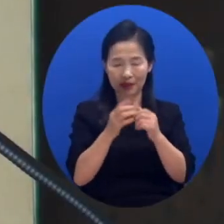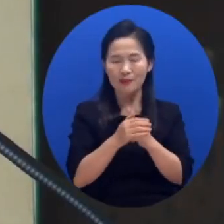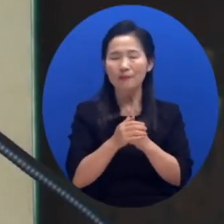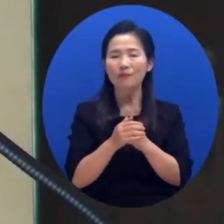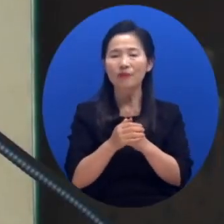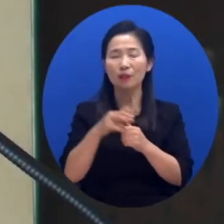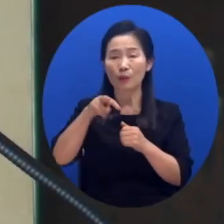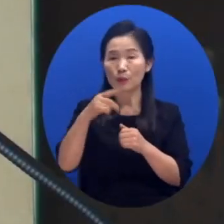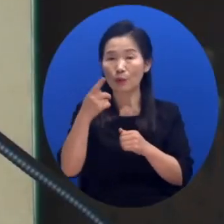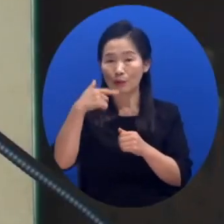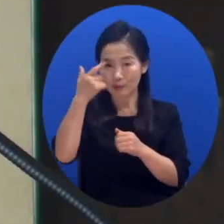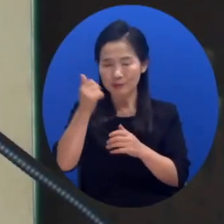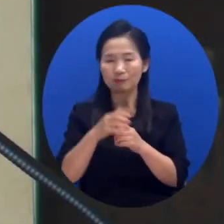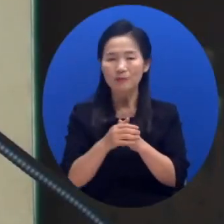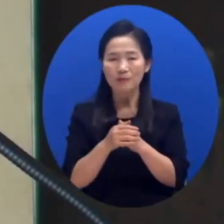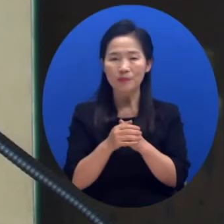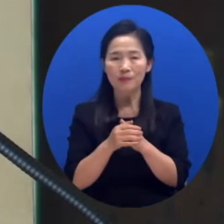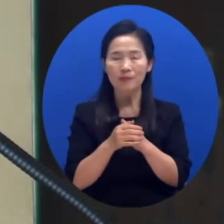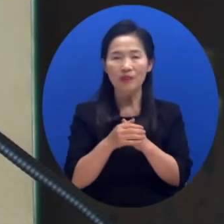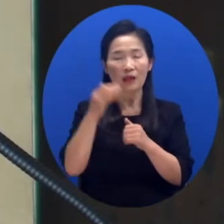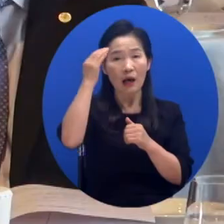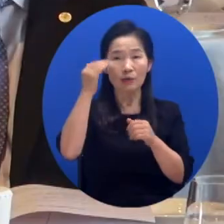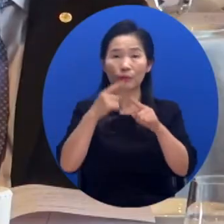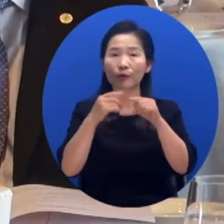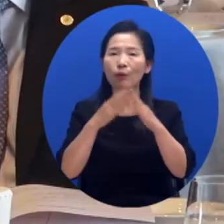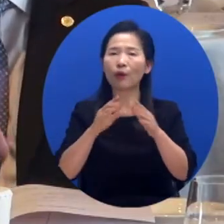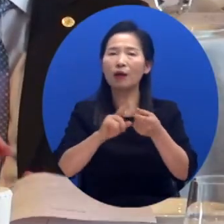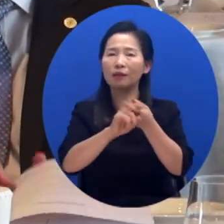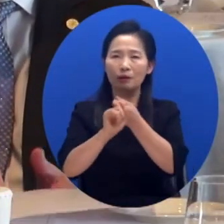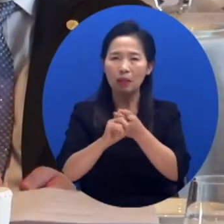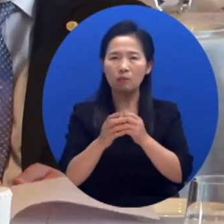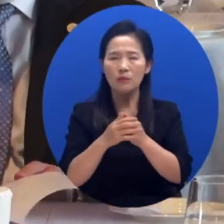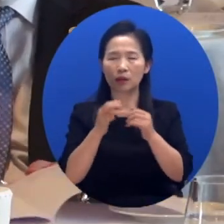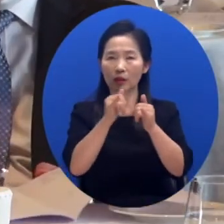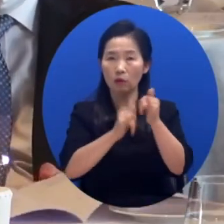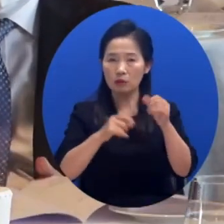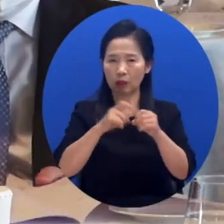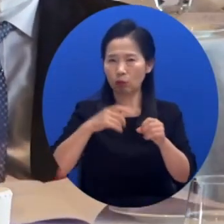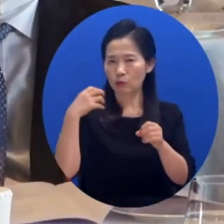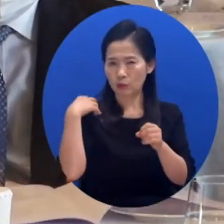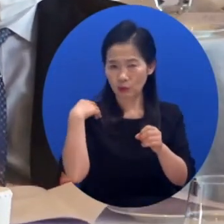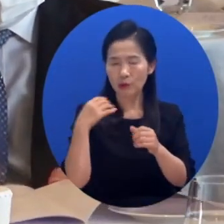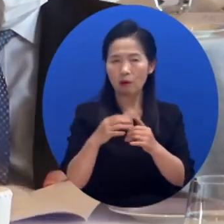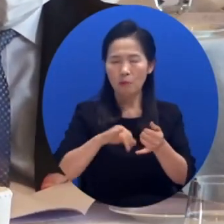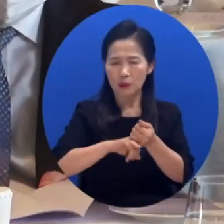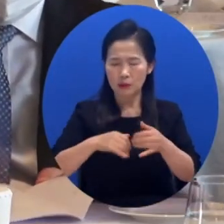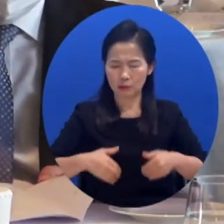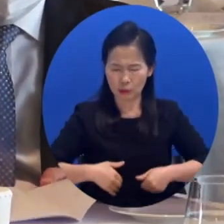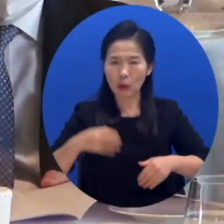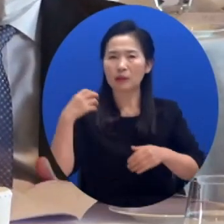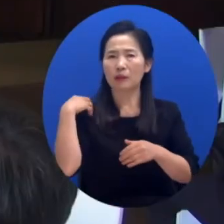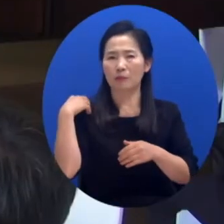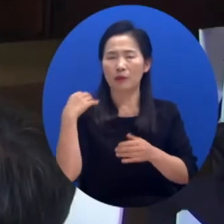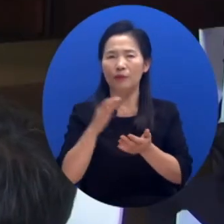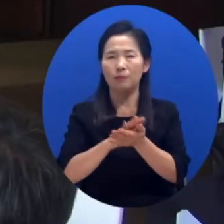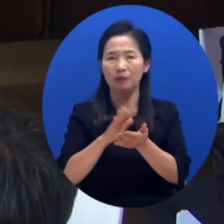예장합동 소강석 총회장은 한국교회의 연합은 역사적 소명이자 필연적 사명이라며